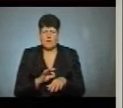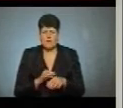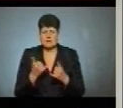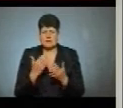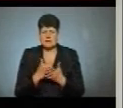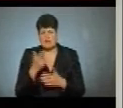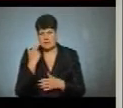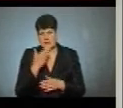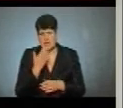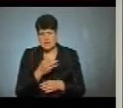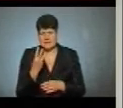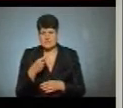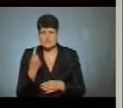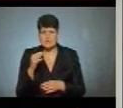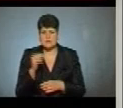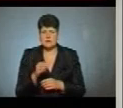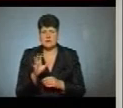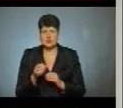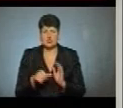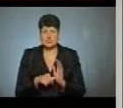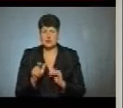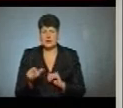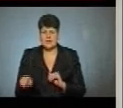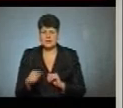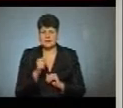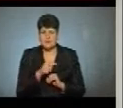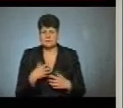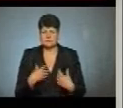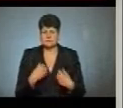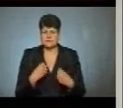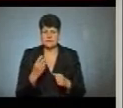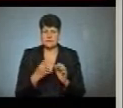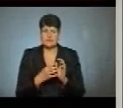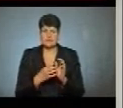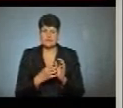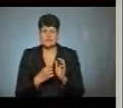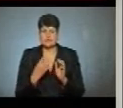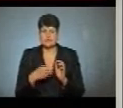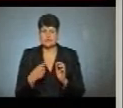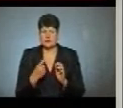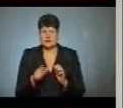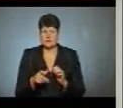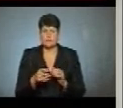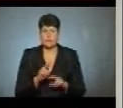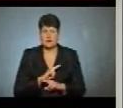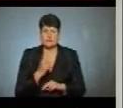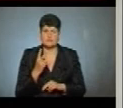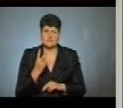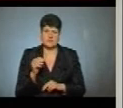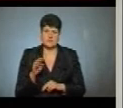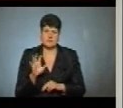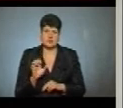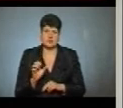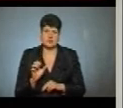є в Італії – 31 506 людей. Там видужали 2 941 особа, померли 2503.